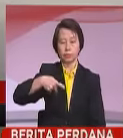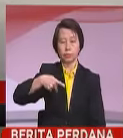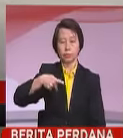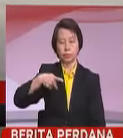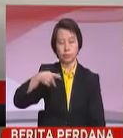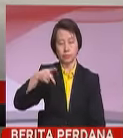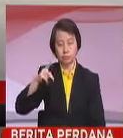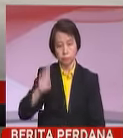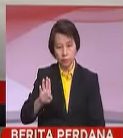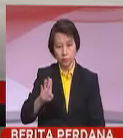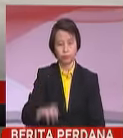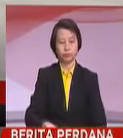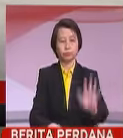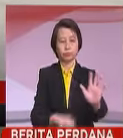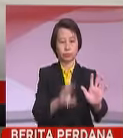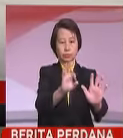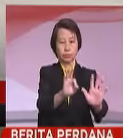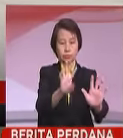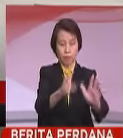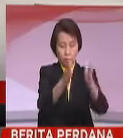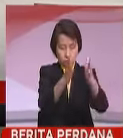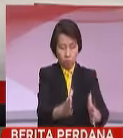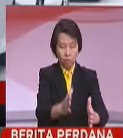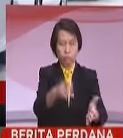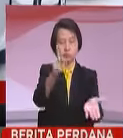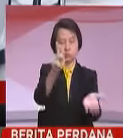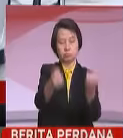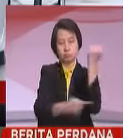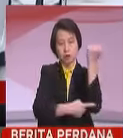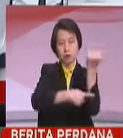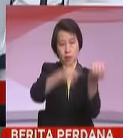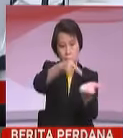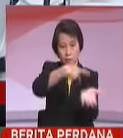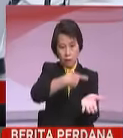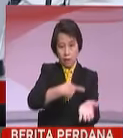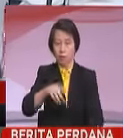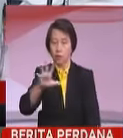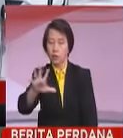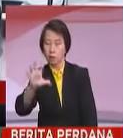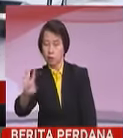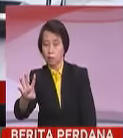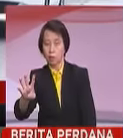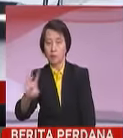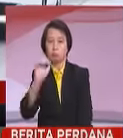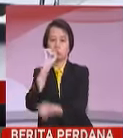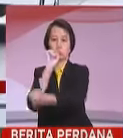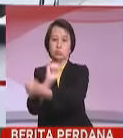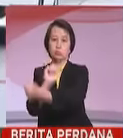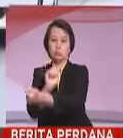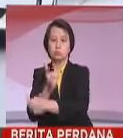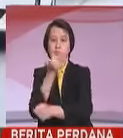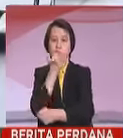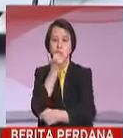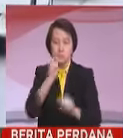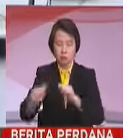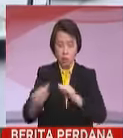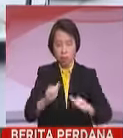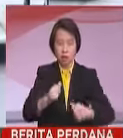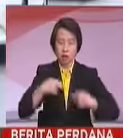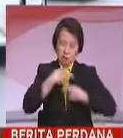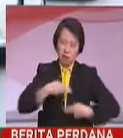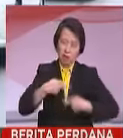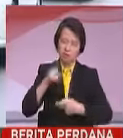PKP. 594 individu telah dikompaun, manakala 54 individu direman. Kesalahan aktiviti pusat